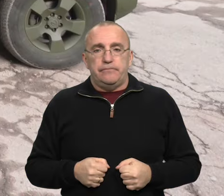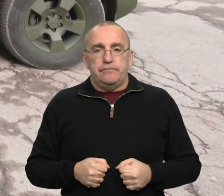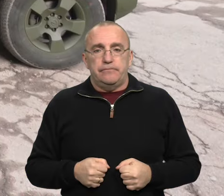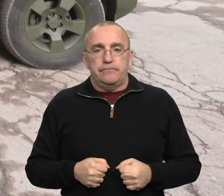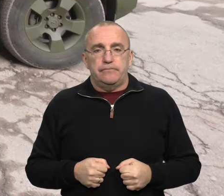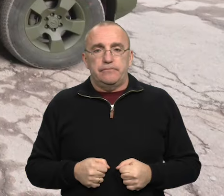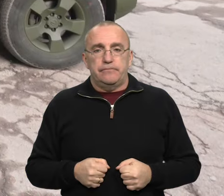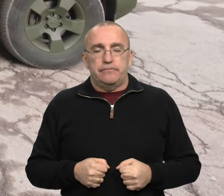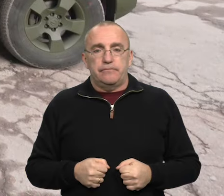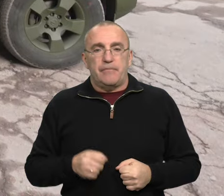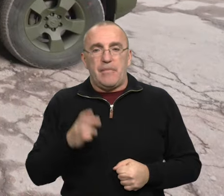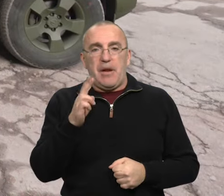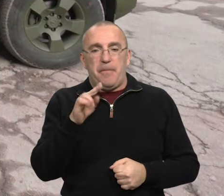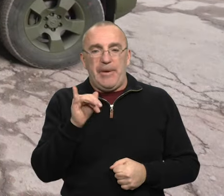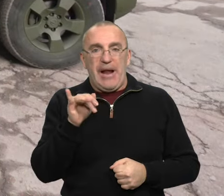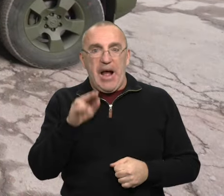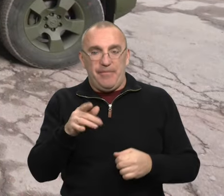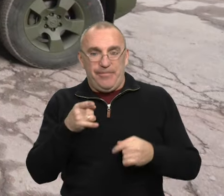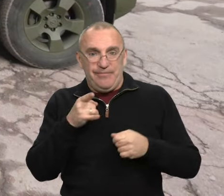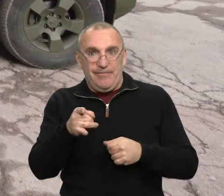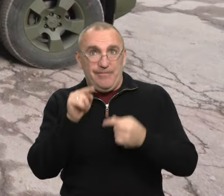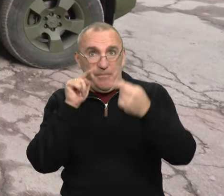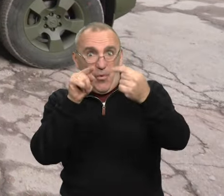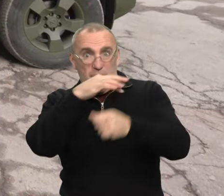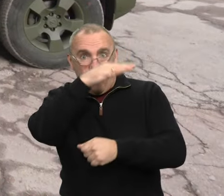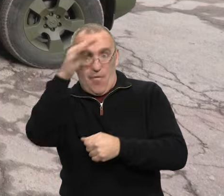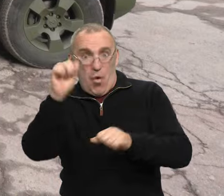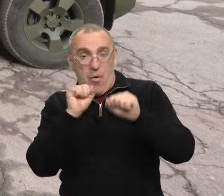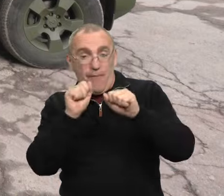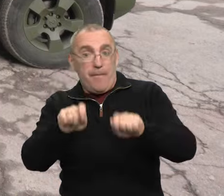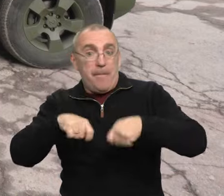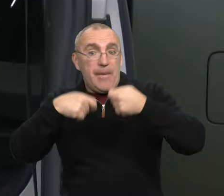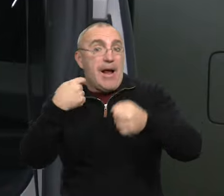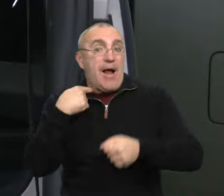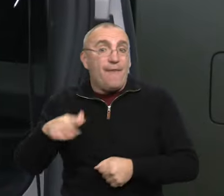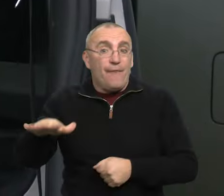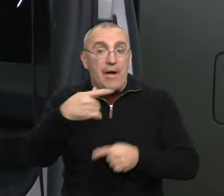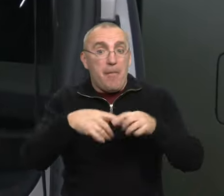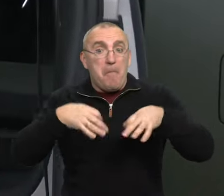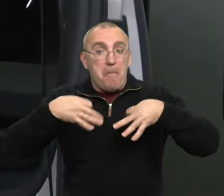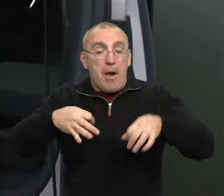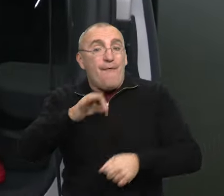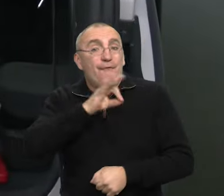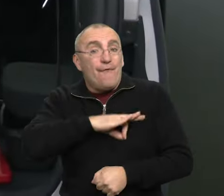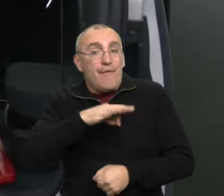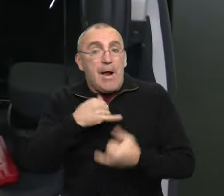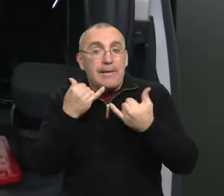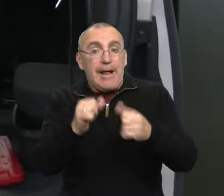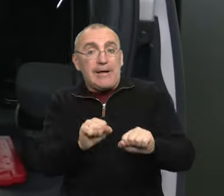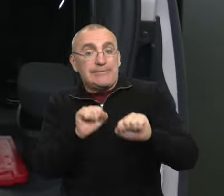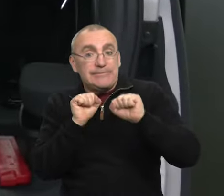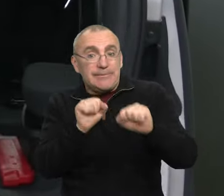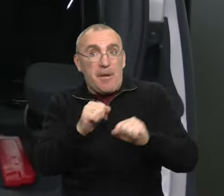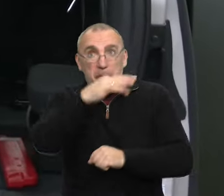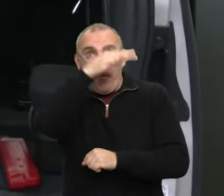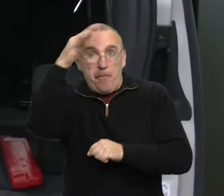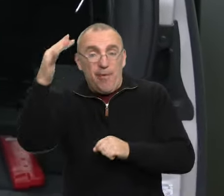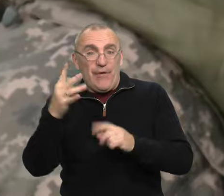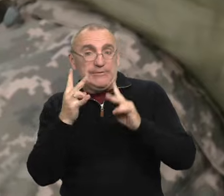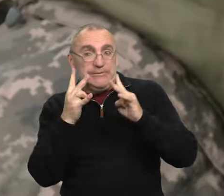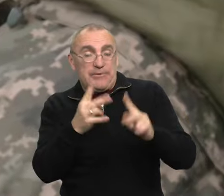Кропивницький пікап для протиповітряної оборони передали військовим Кіровоградщини цю машину використовуватимуть для захисту від повітряних